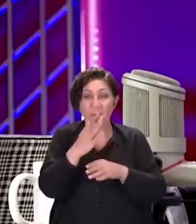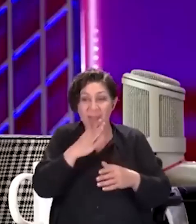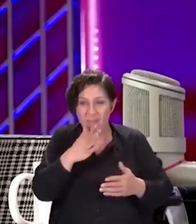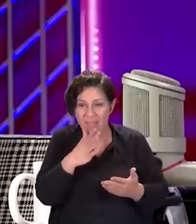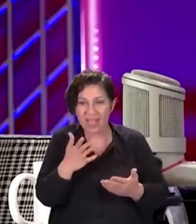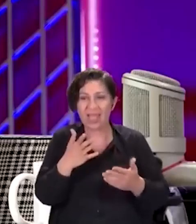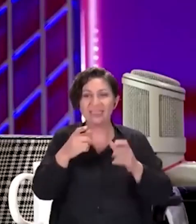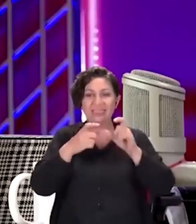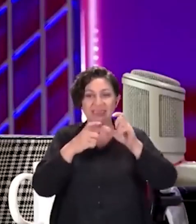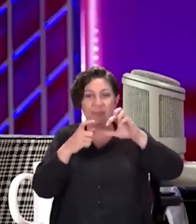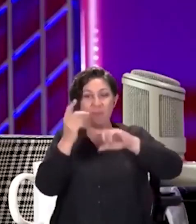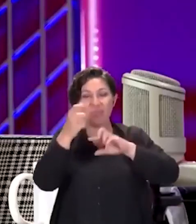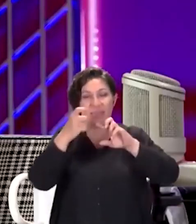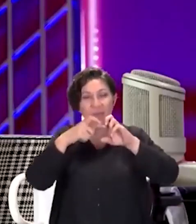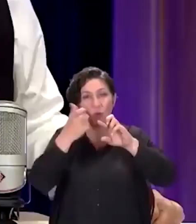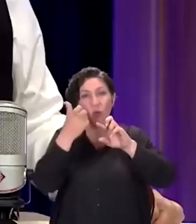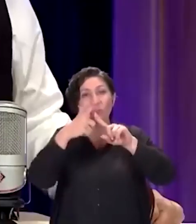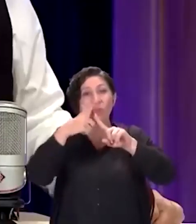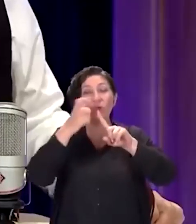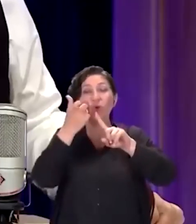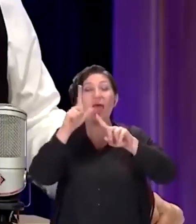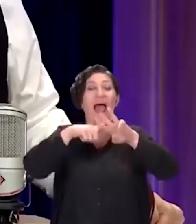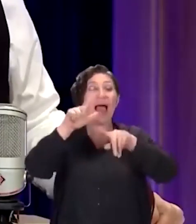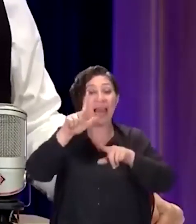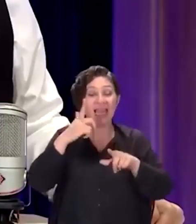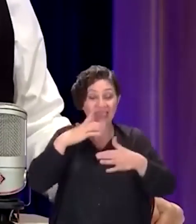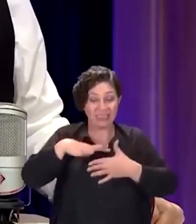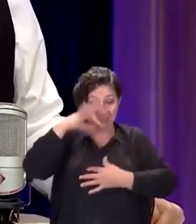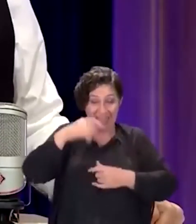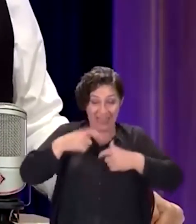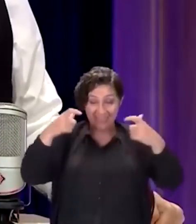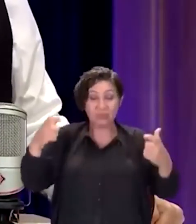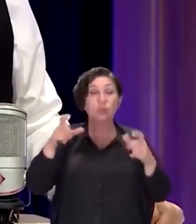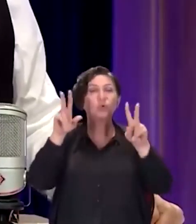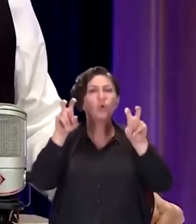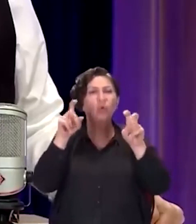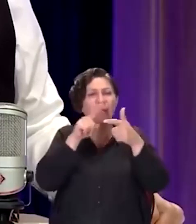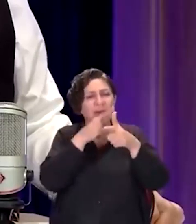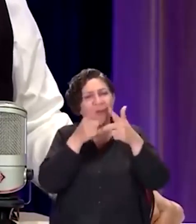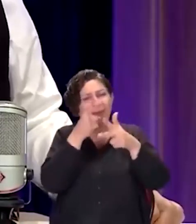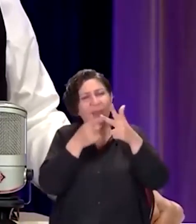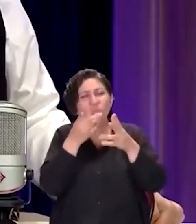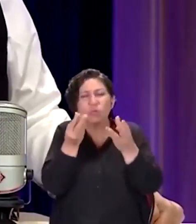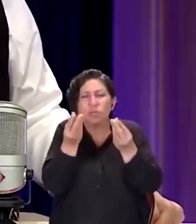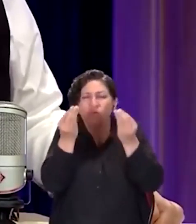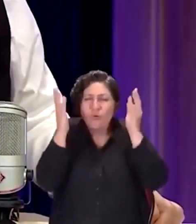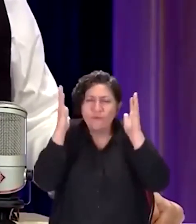bilimi, spiritüel dünya, kişisel gelişim kitapları konusunda bu kadar